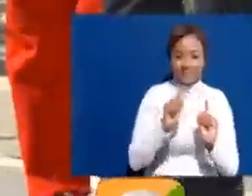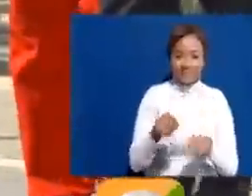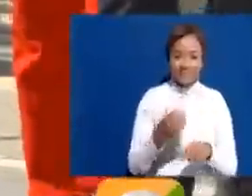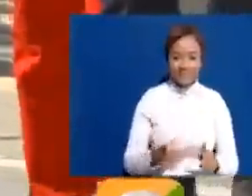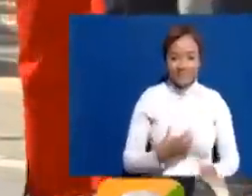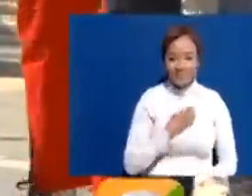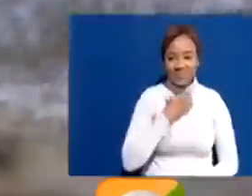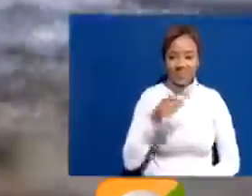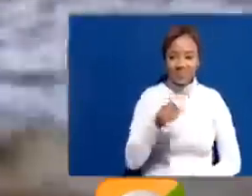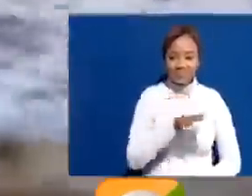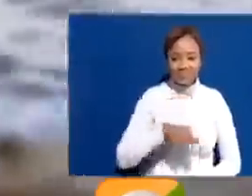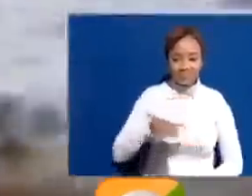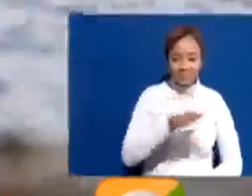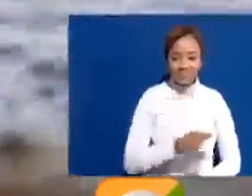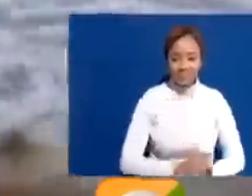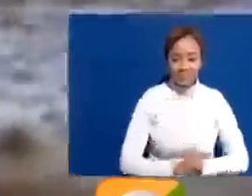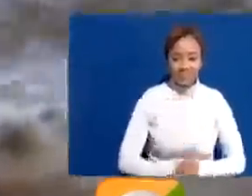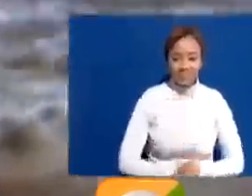huu.